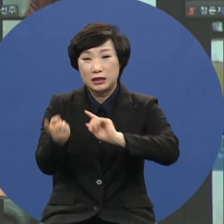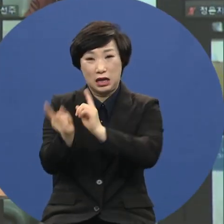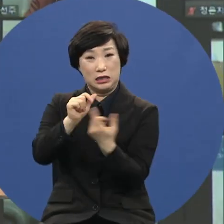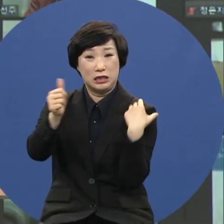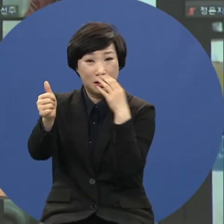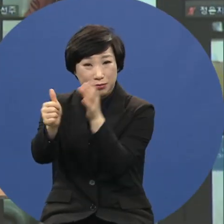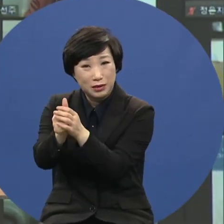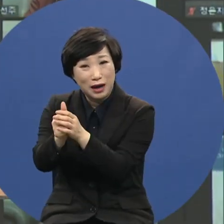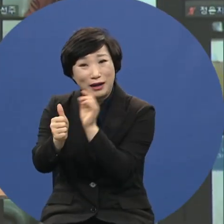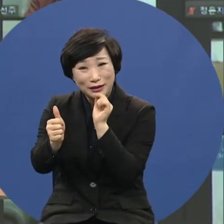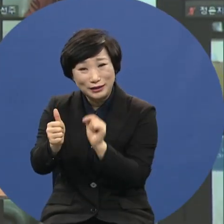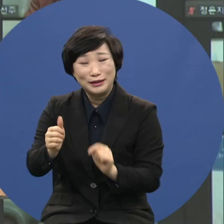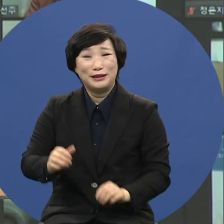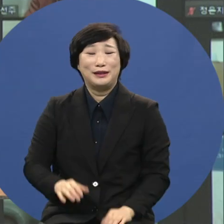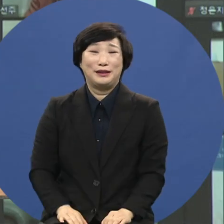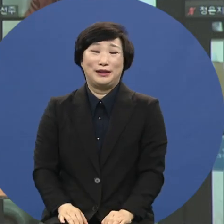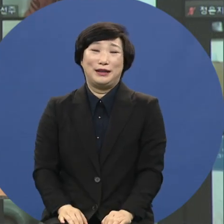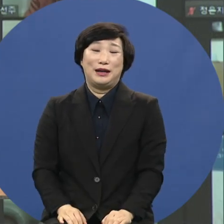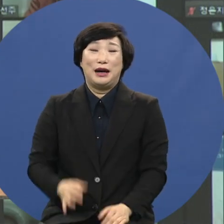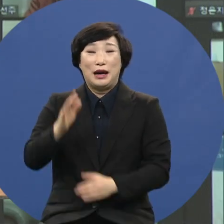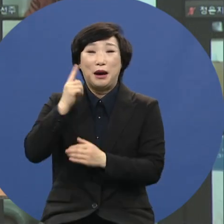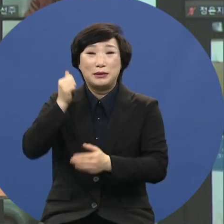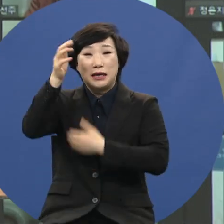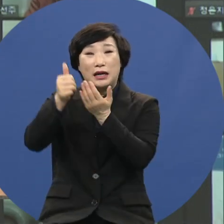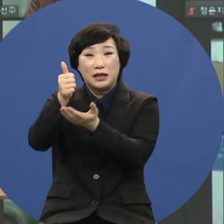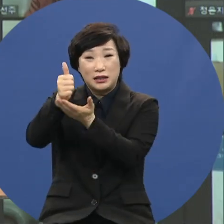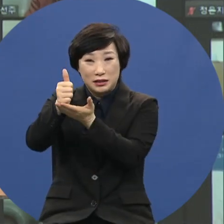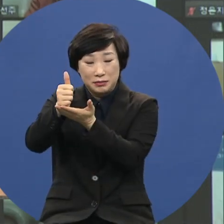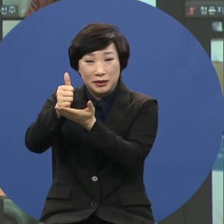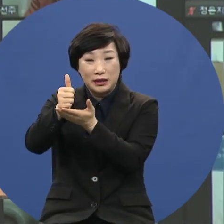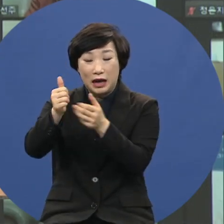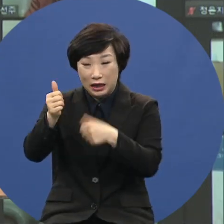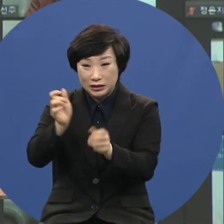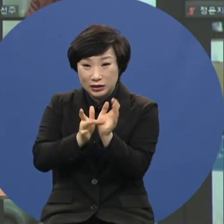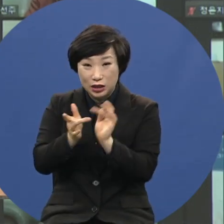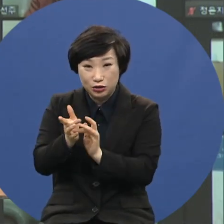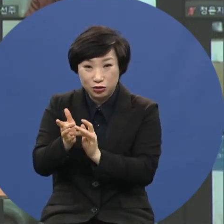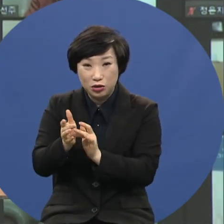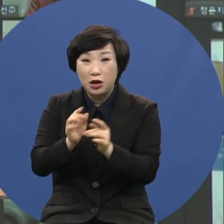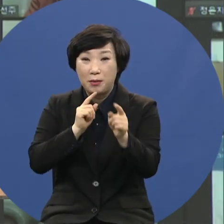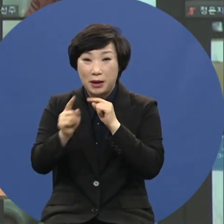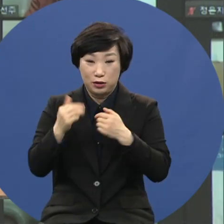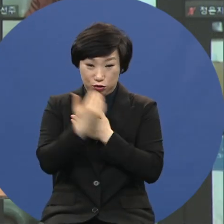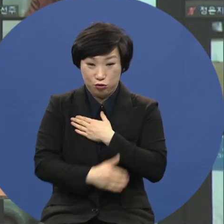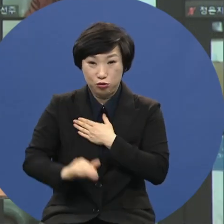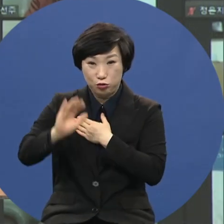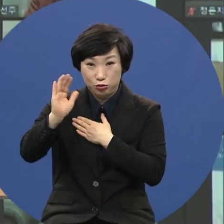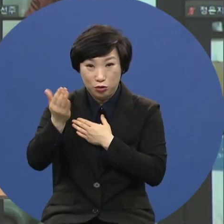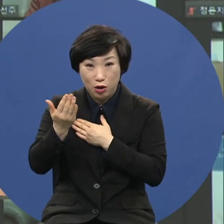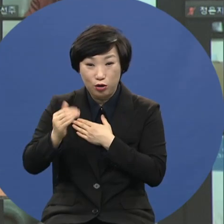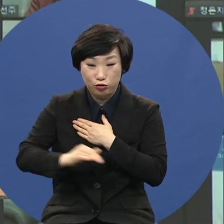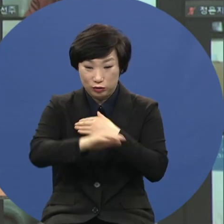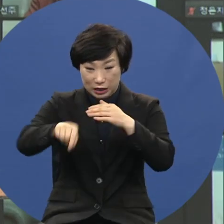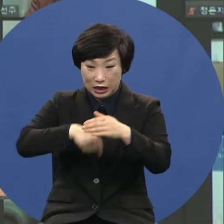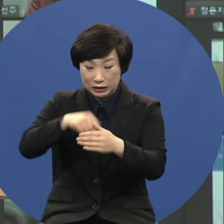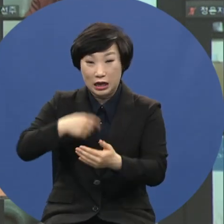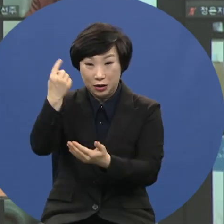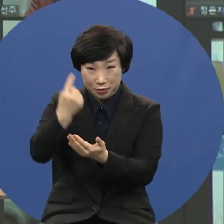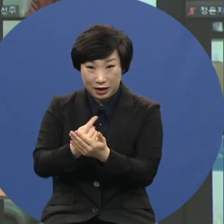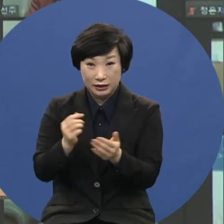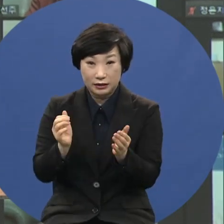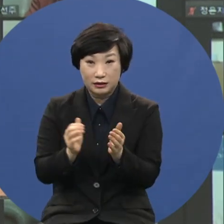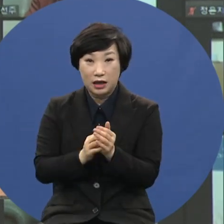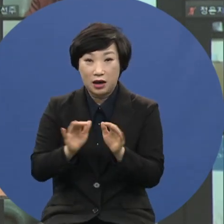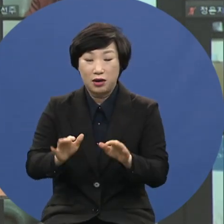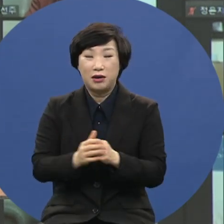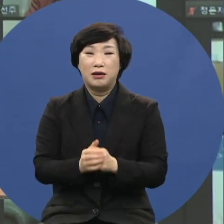이 어마어마한 하나님 아버지가 아들이 말씀이 육신이 되어 우리 가운데 오셔서